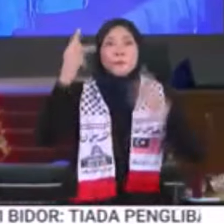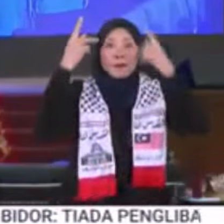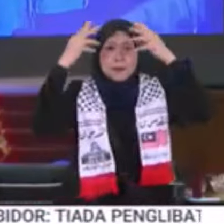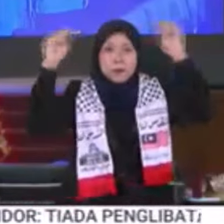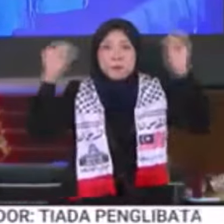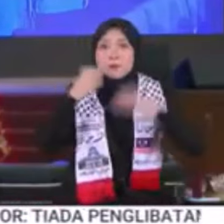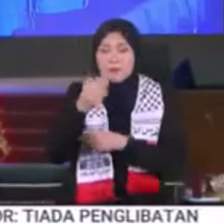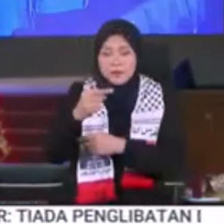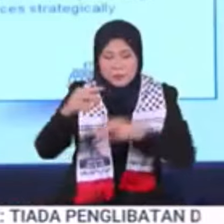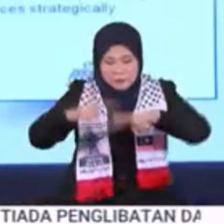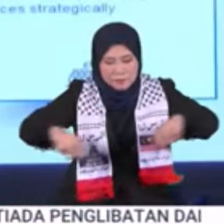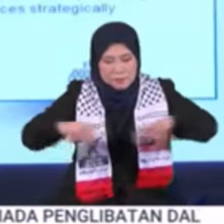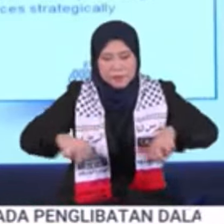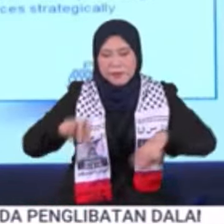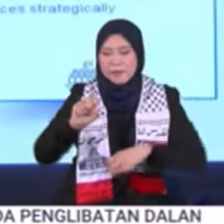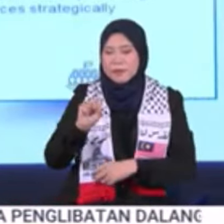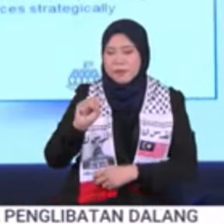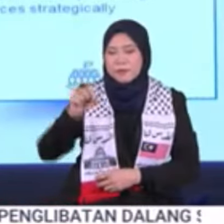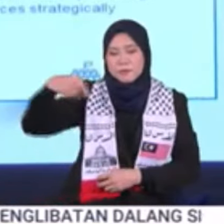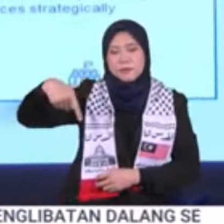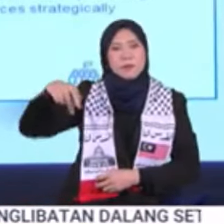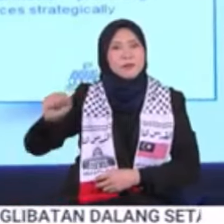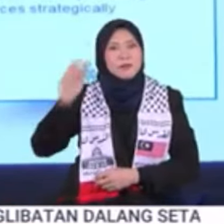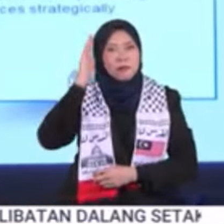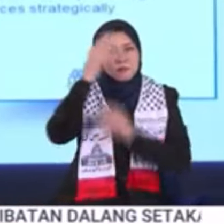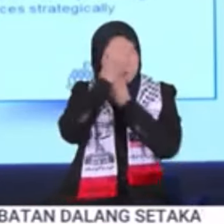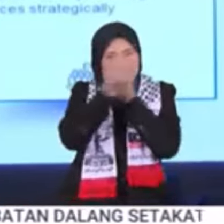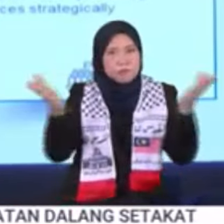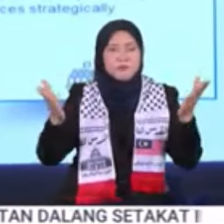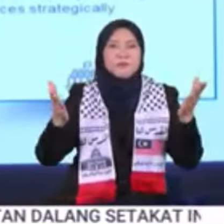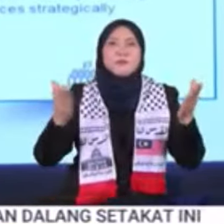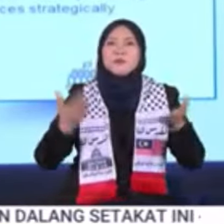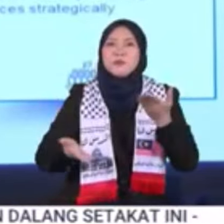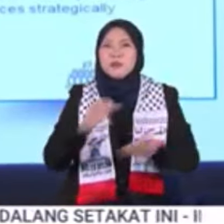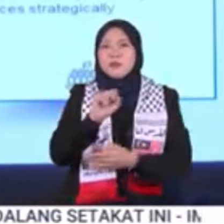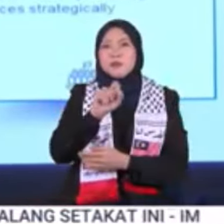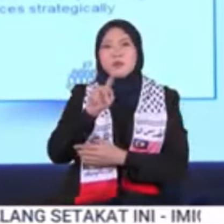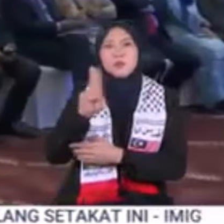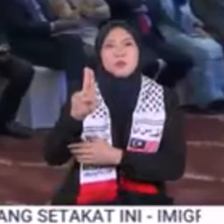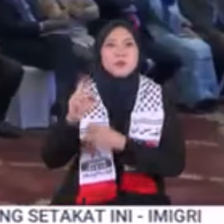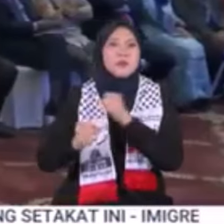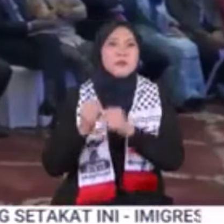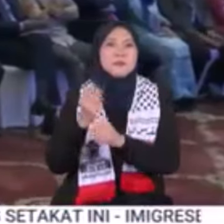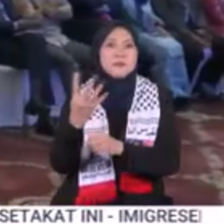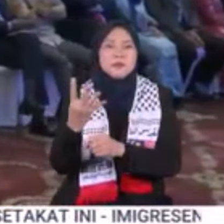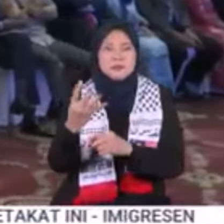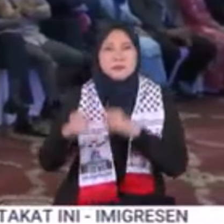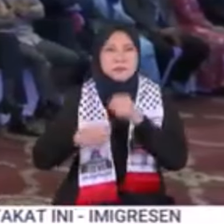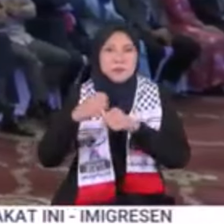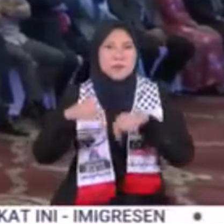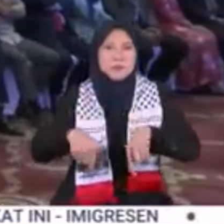berkata hasil kajian sspa dijangka diumumkan selewat-lewatnya suku ini